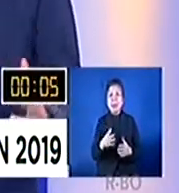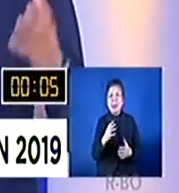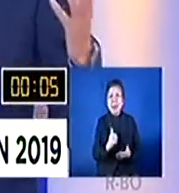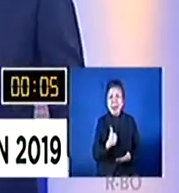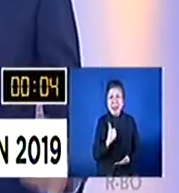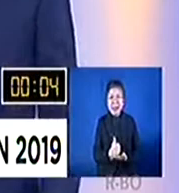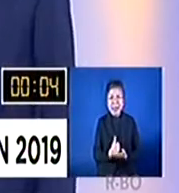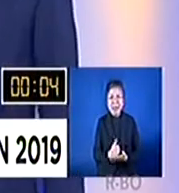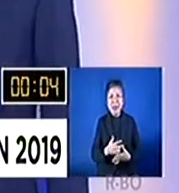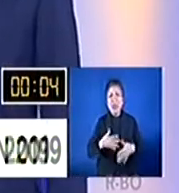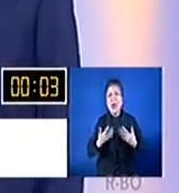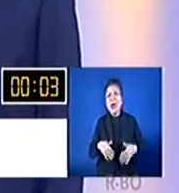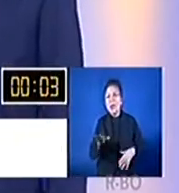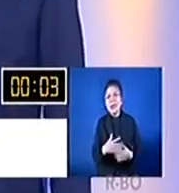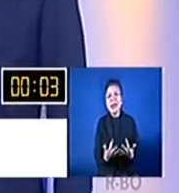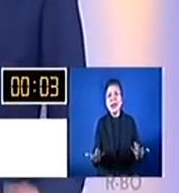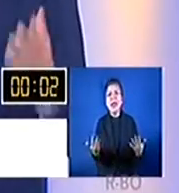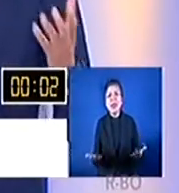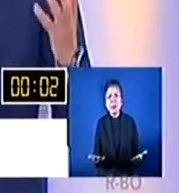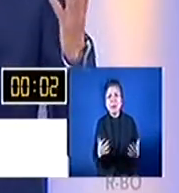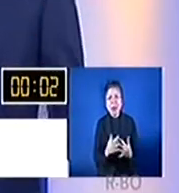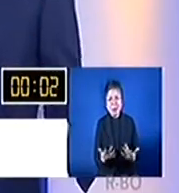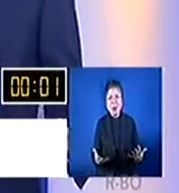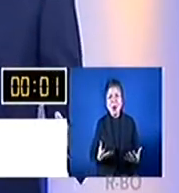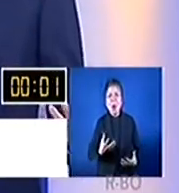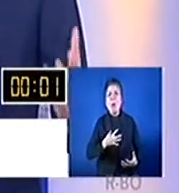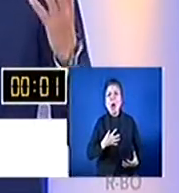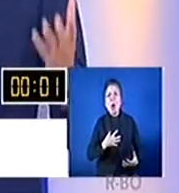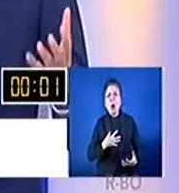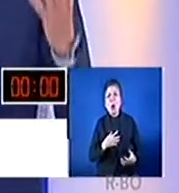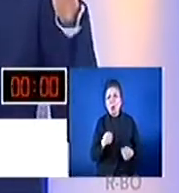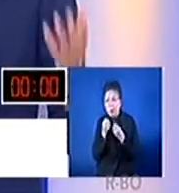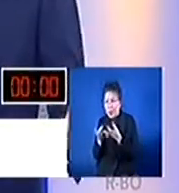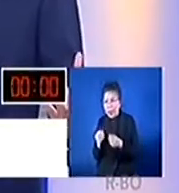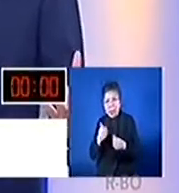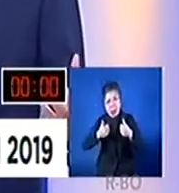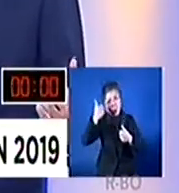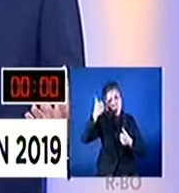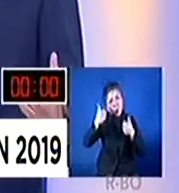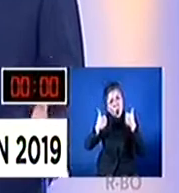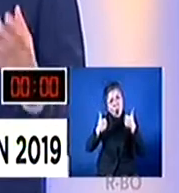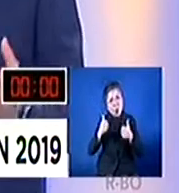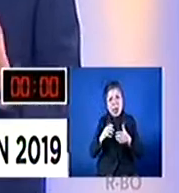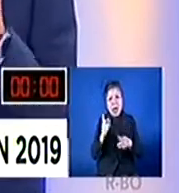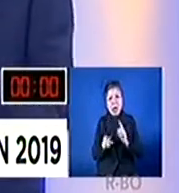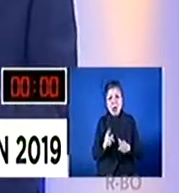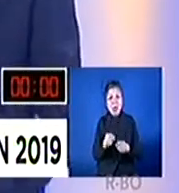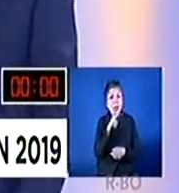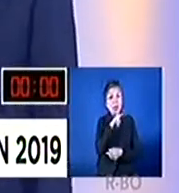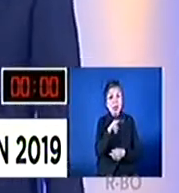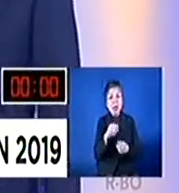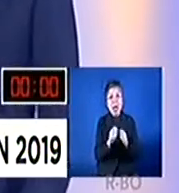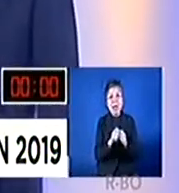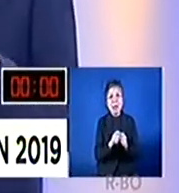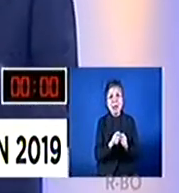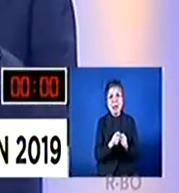kita dengar adalah keluhan daripada masyarakat. Masyarakat menginginkan pendidikan berkualitas. Baik. Kalau kita hanya melihat